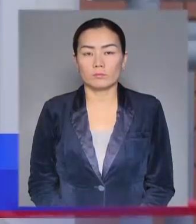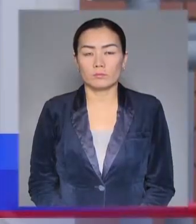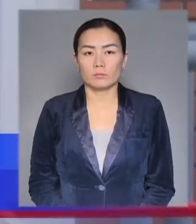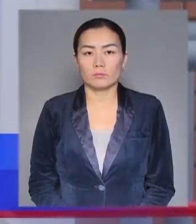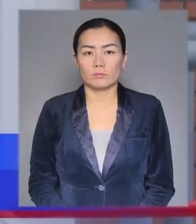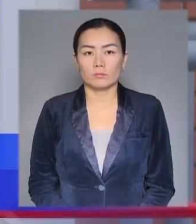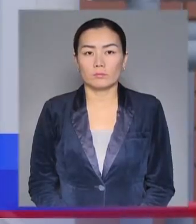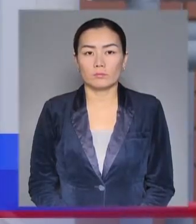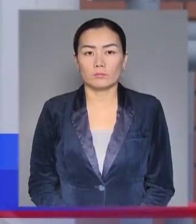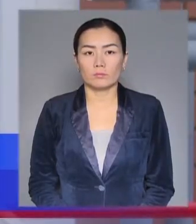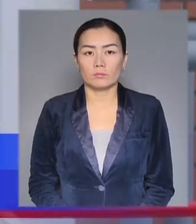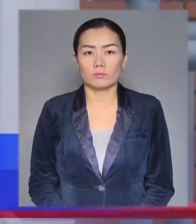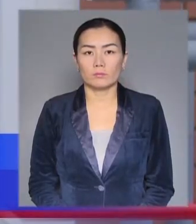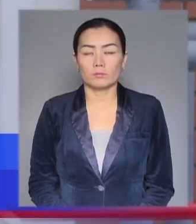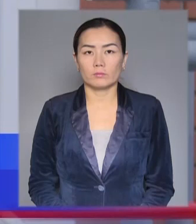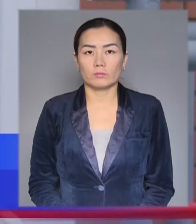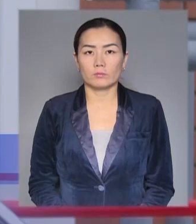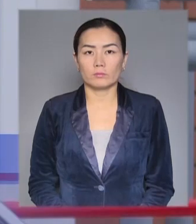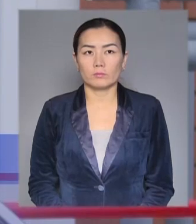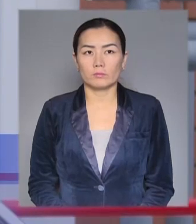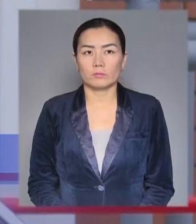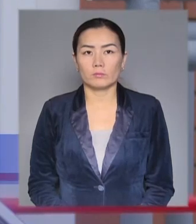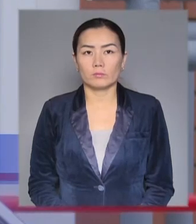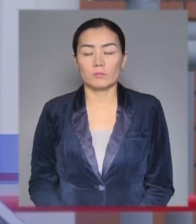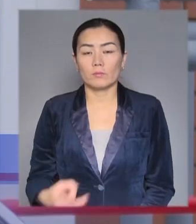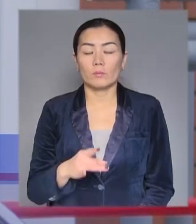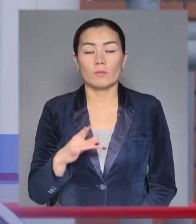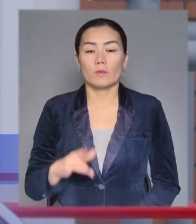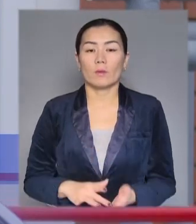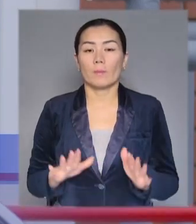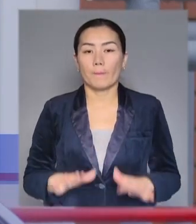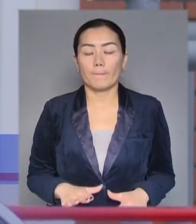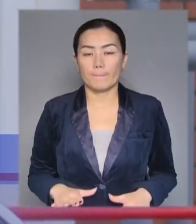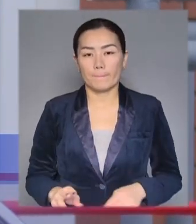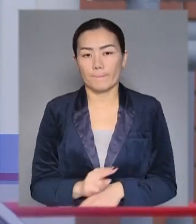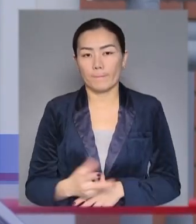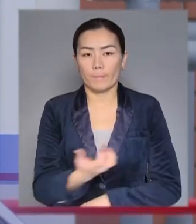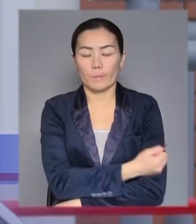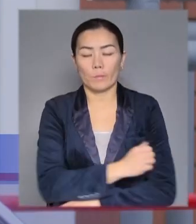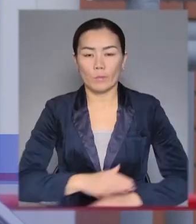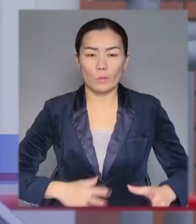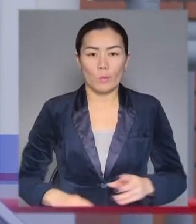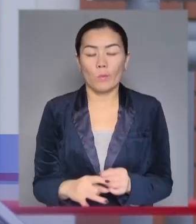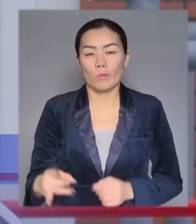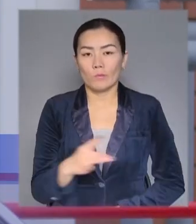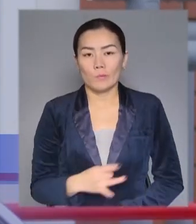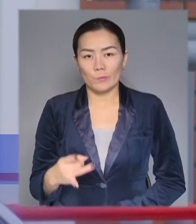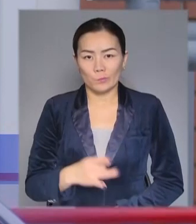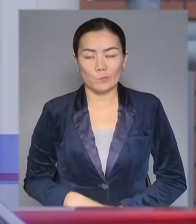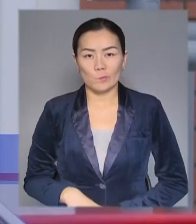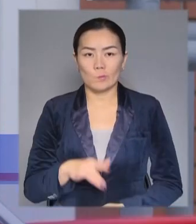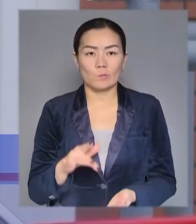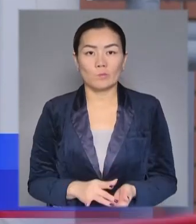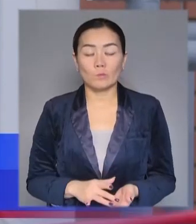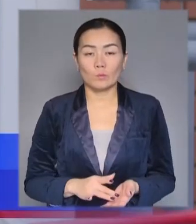Тай ауырған болса аудан орталығына, облыс орталығына кететін еді. Екпе жөнінде оқушы балдарды ауданға